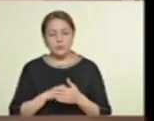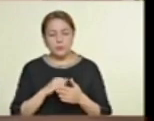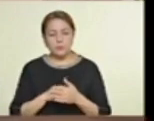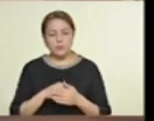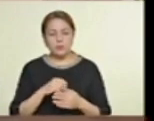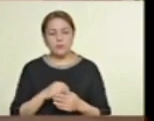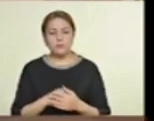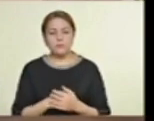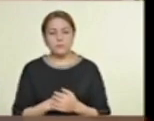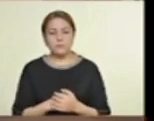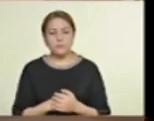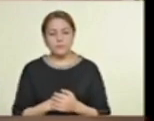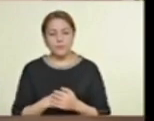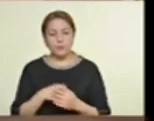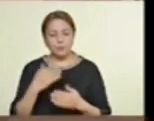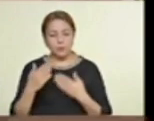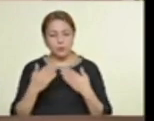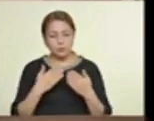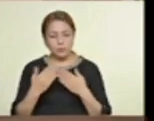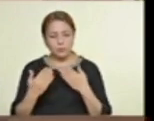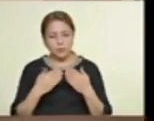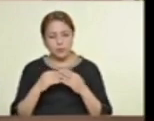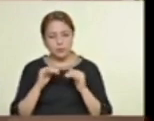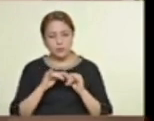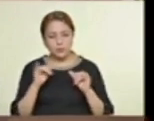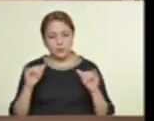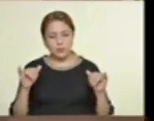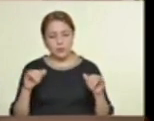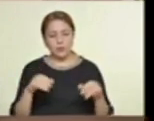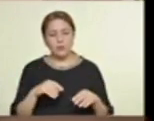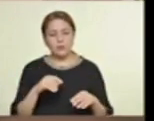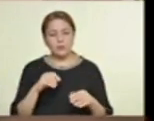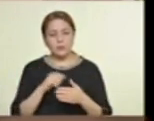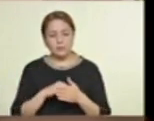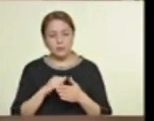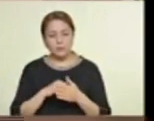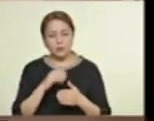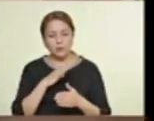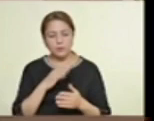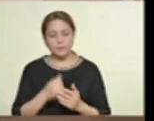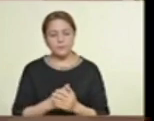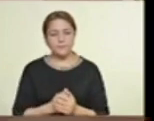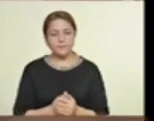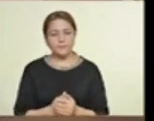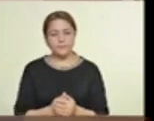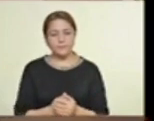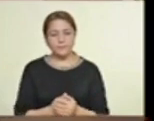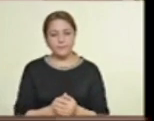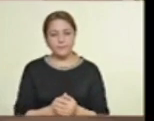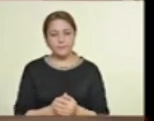iqtisodiy munosabatlar shakllanishiga turtki berib turgan ekan.